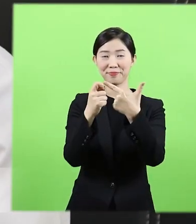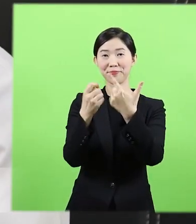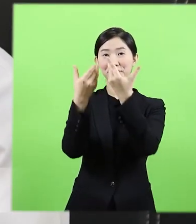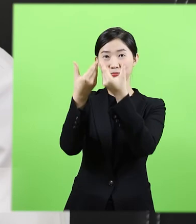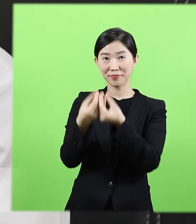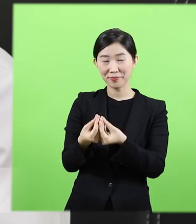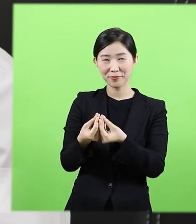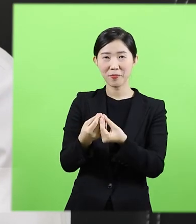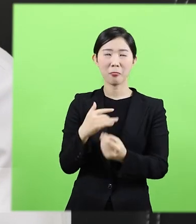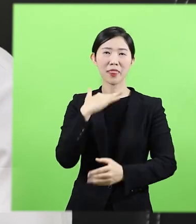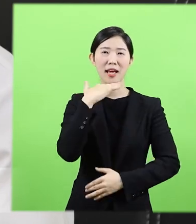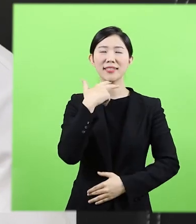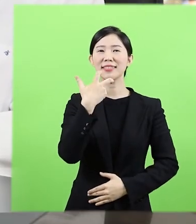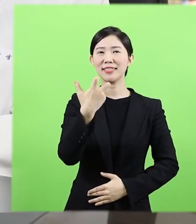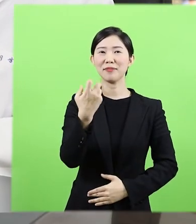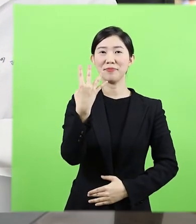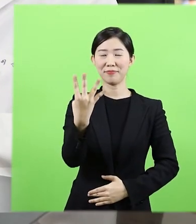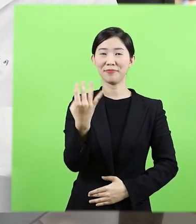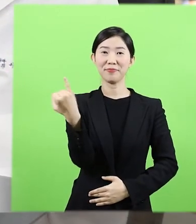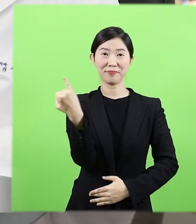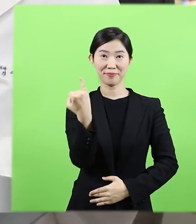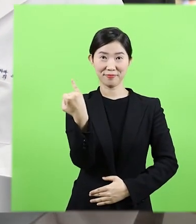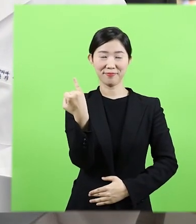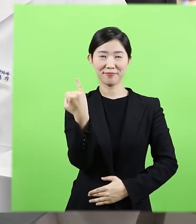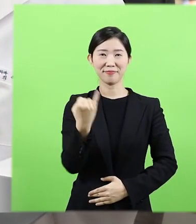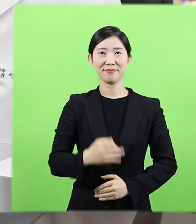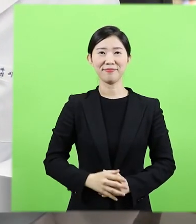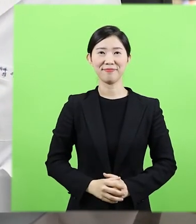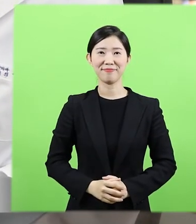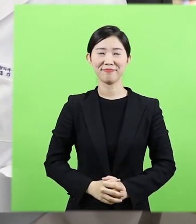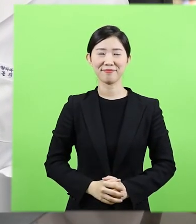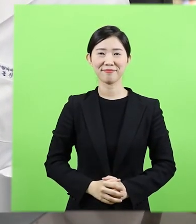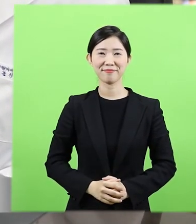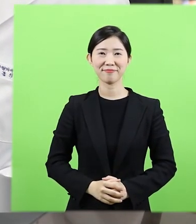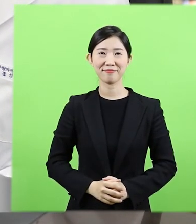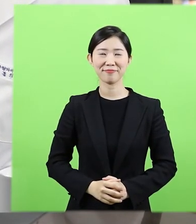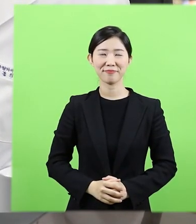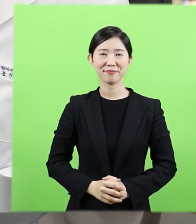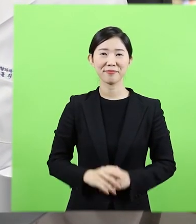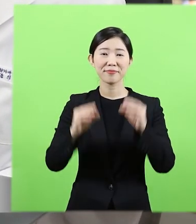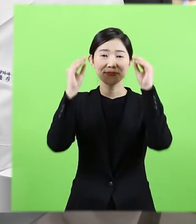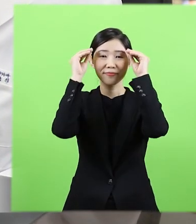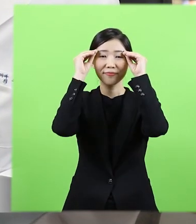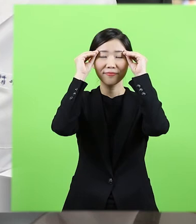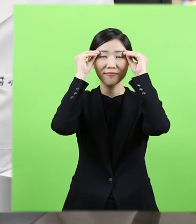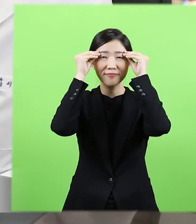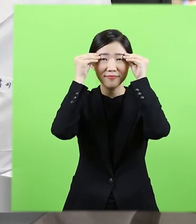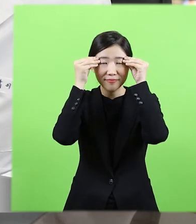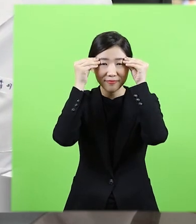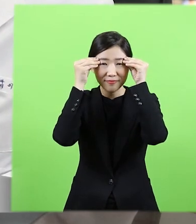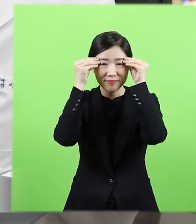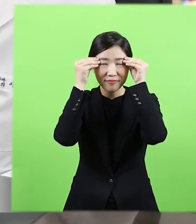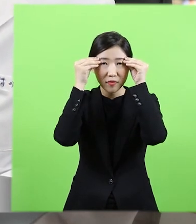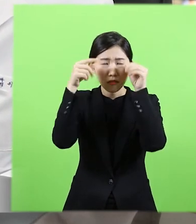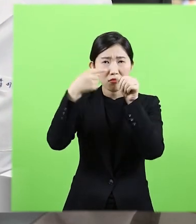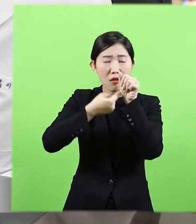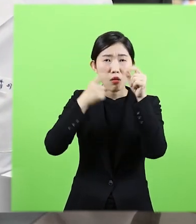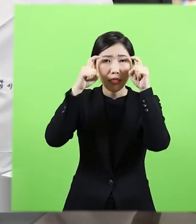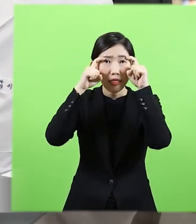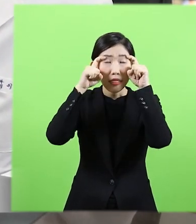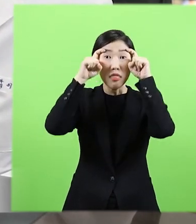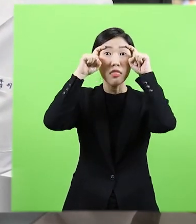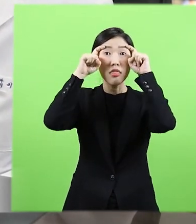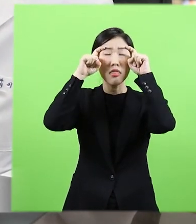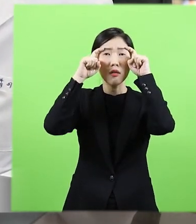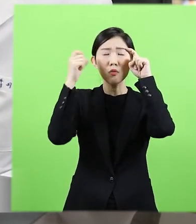대해서 말씀드리겠습니다. 74세 된 여자 환자로 눈꺼풀이 처지니까